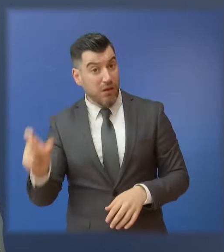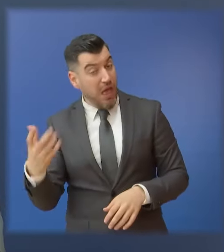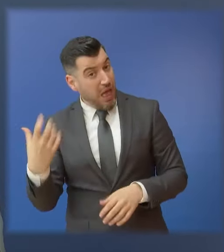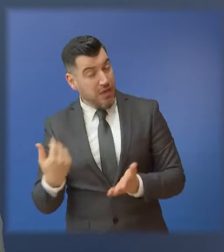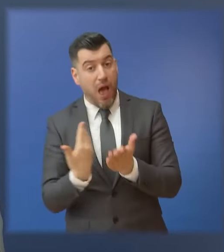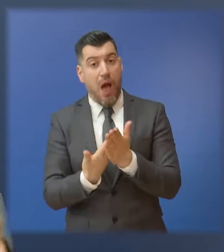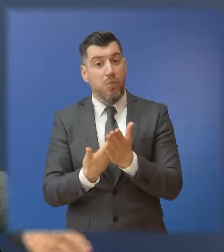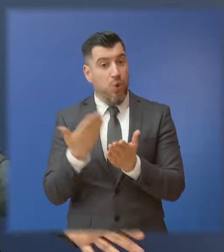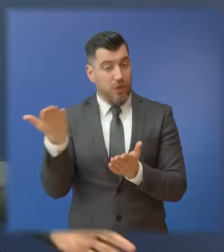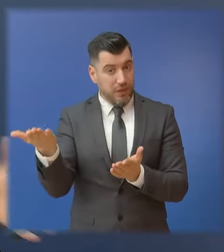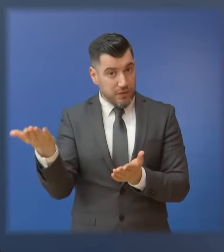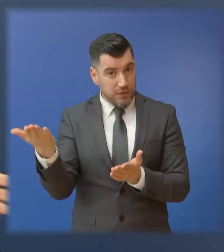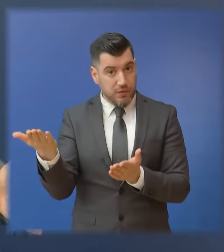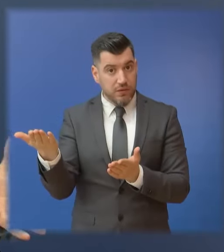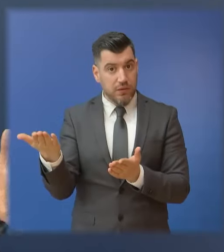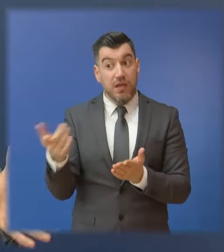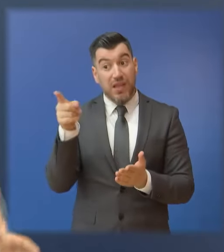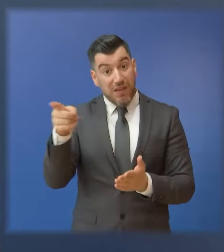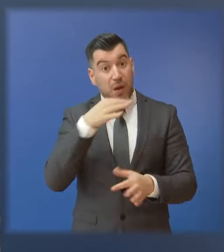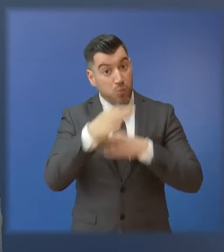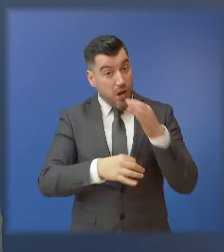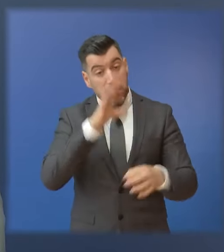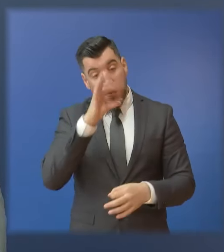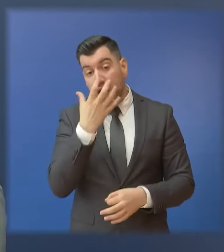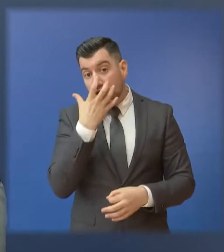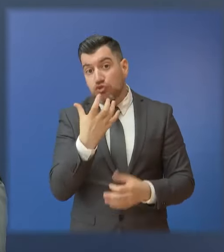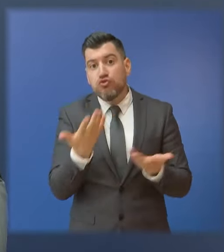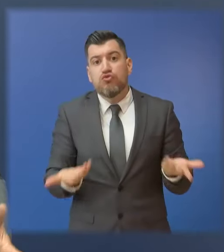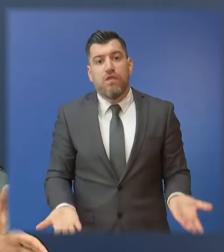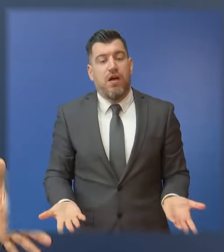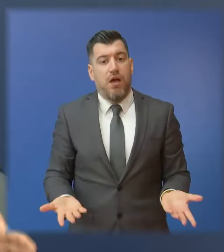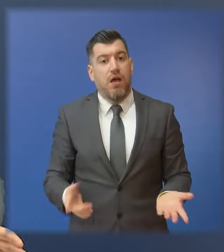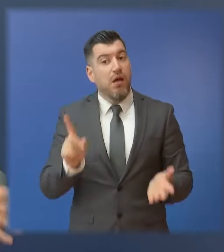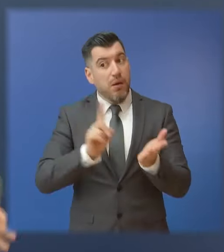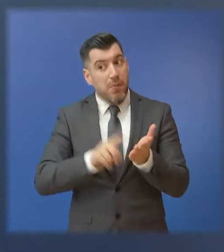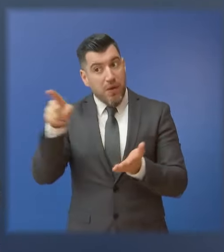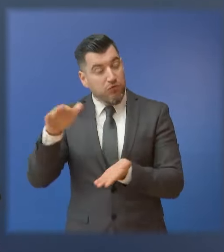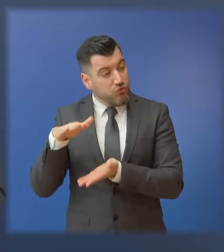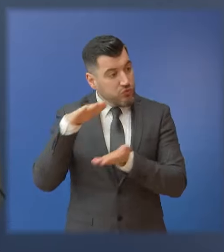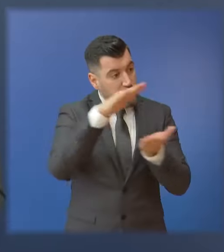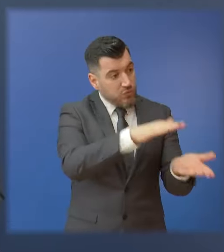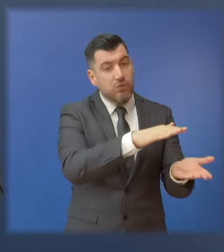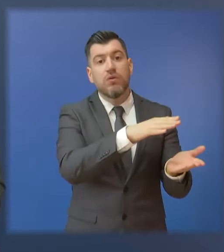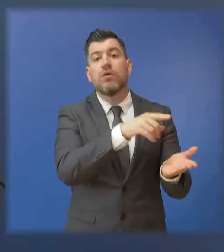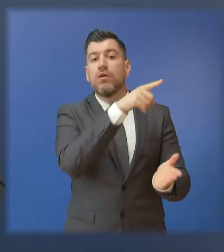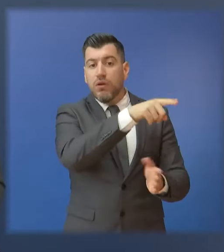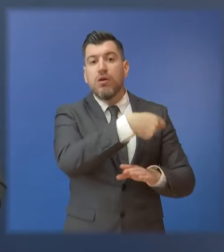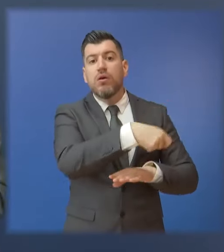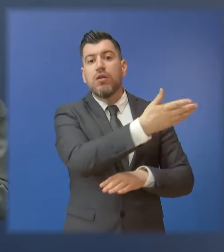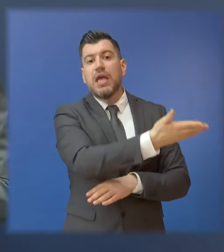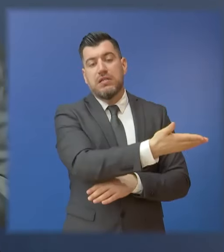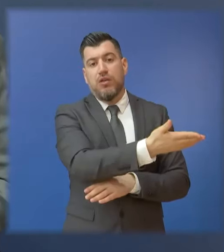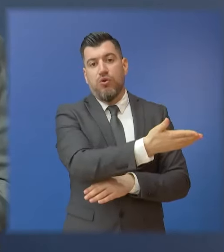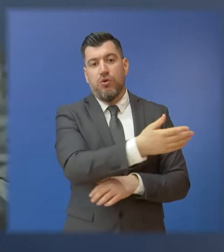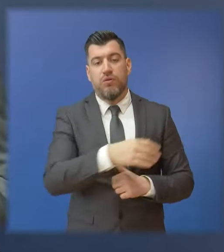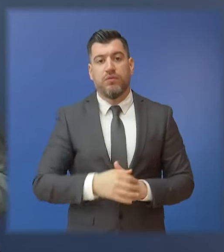που λέει έχουνε ε είναι σοβαρά ως είναι σοβαρές ως αιτιάσεις προφανώς πρέπει να τα πάει εκεί που ορίζει ο νόμος που δεν